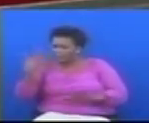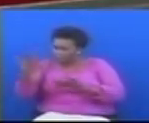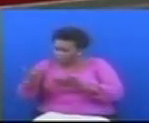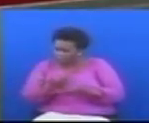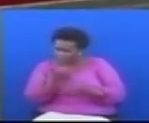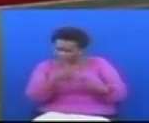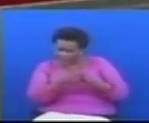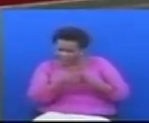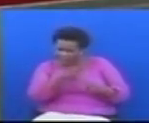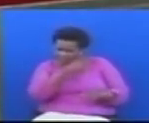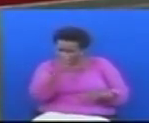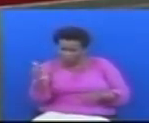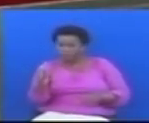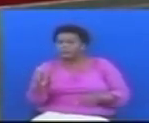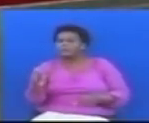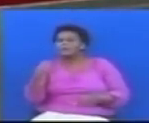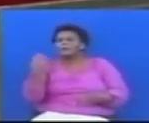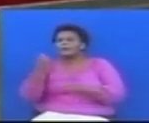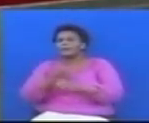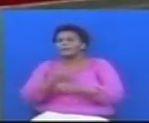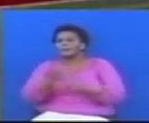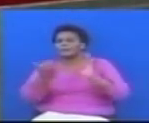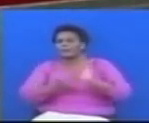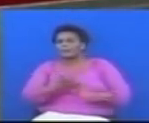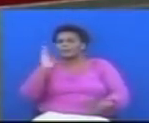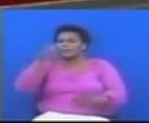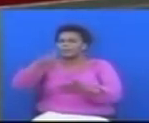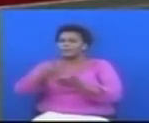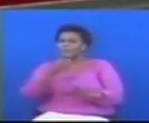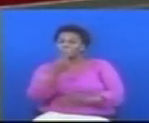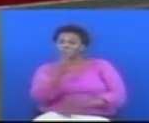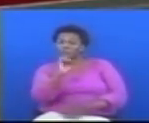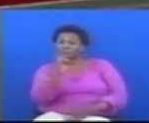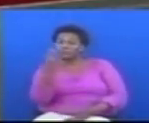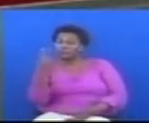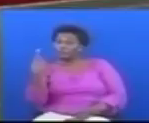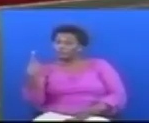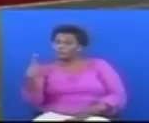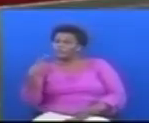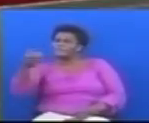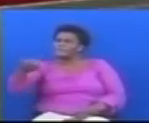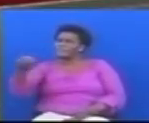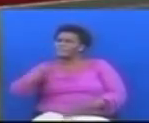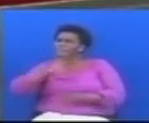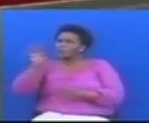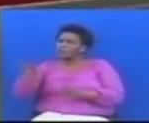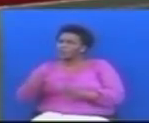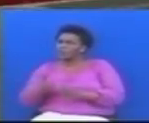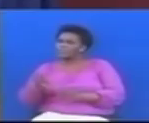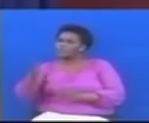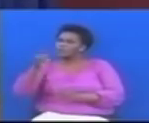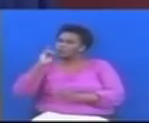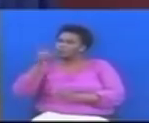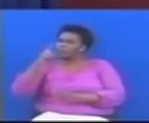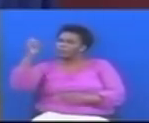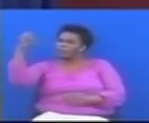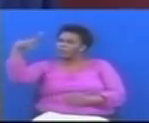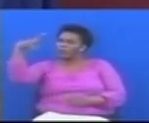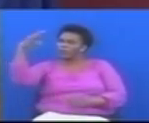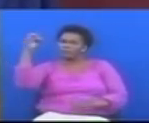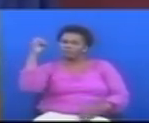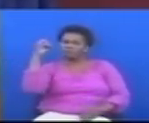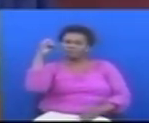yetu ifikapo 2021 Juni tu tumemaliza vijiji vyote nchini ambavyo havikuwa na umeme. Asante sana.